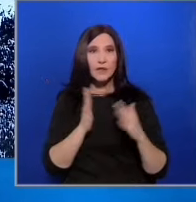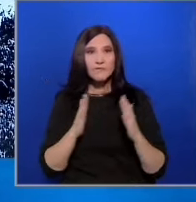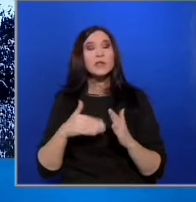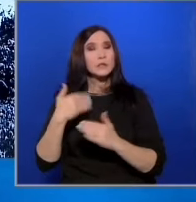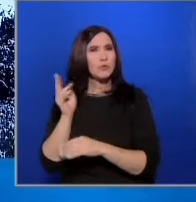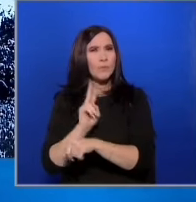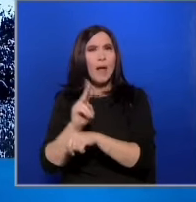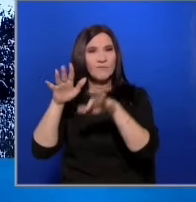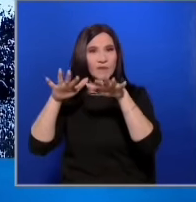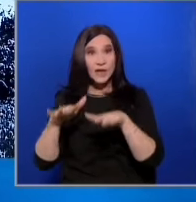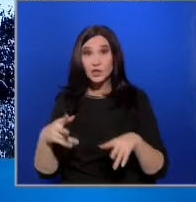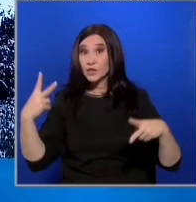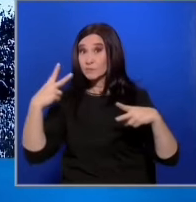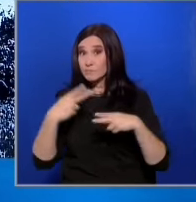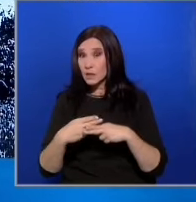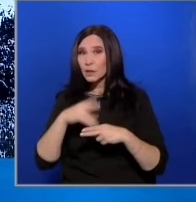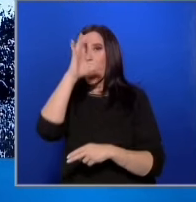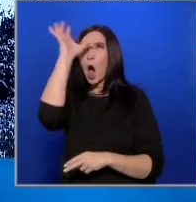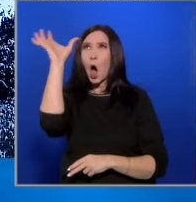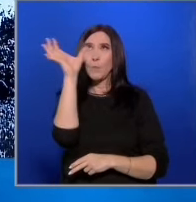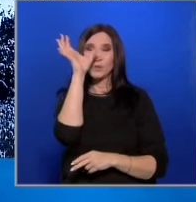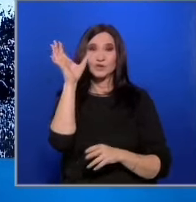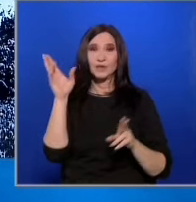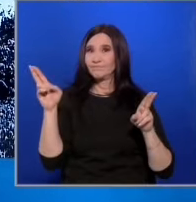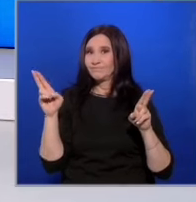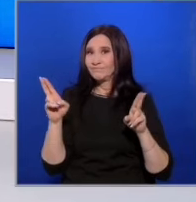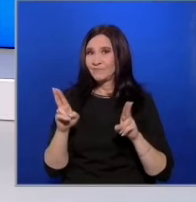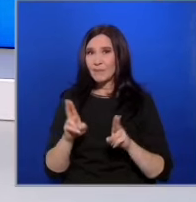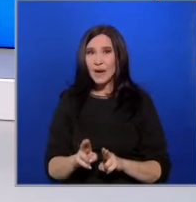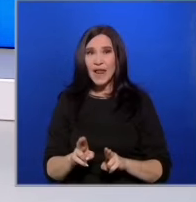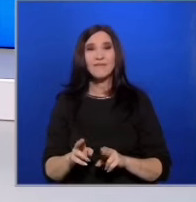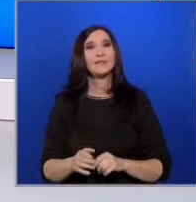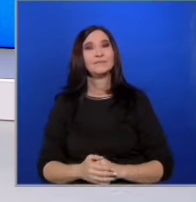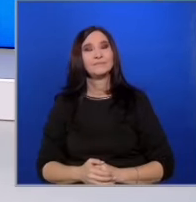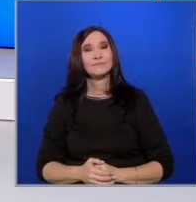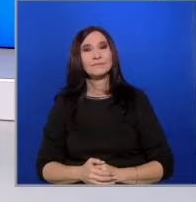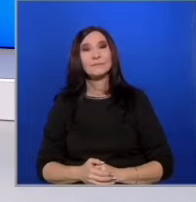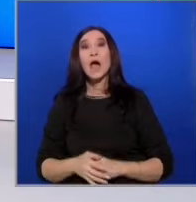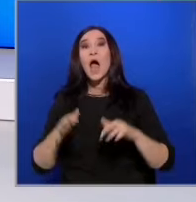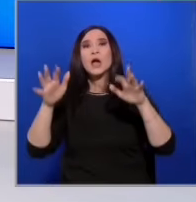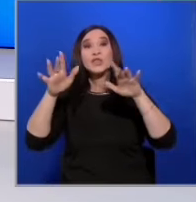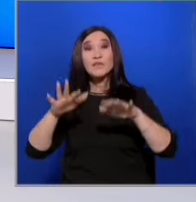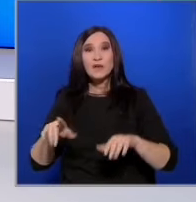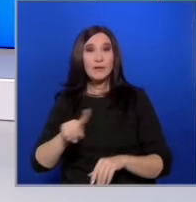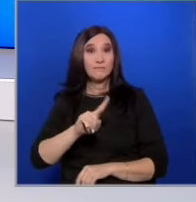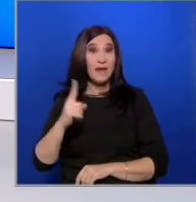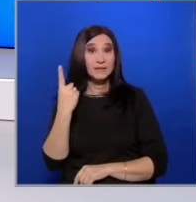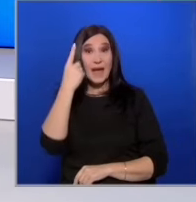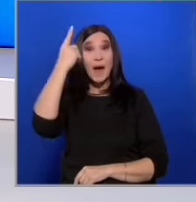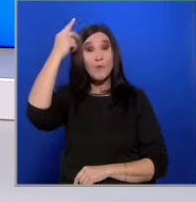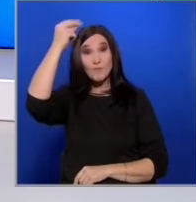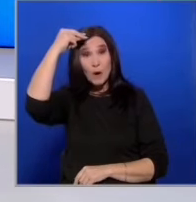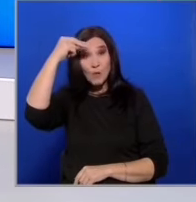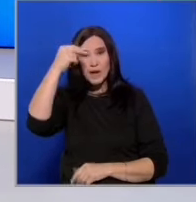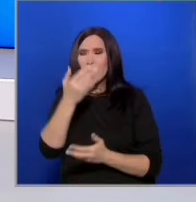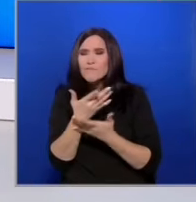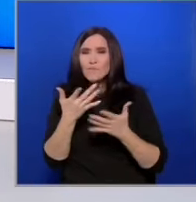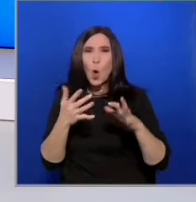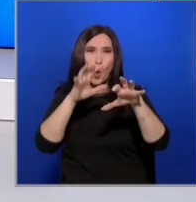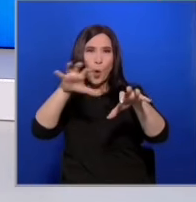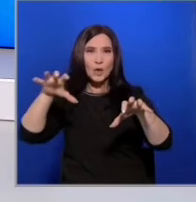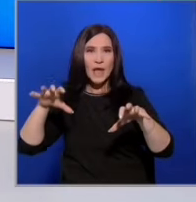след бяд валежите ще спират а облачността ще намалява ще вали не само у нас в много